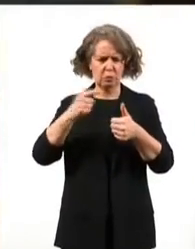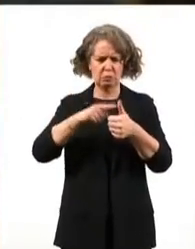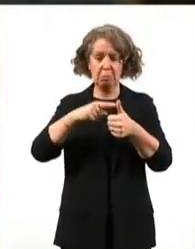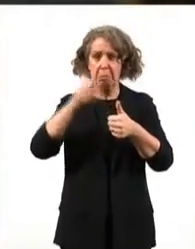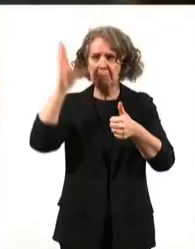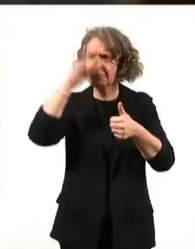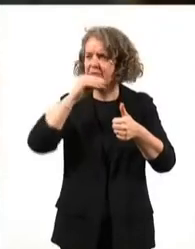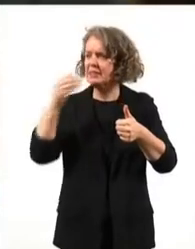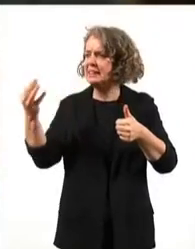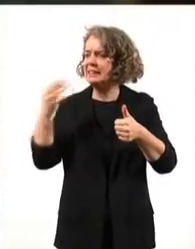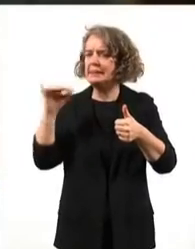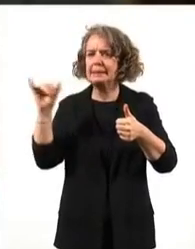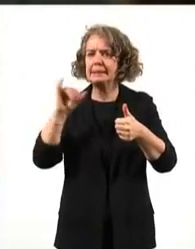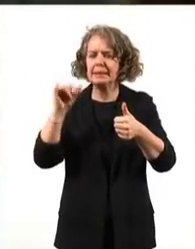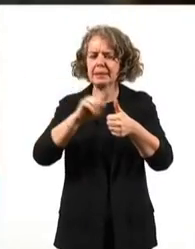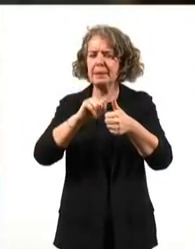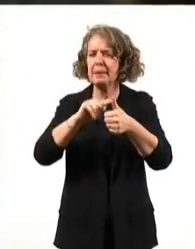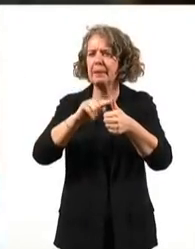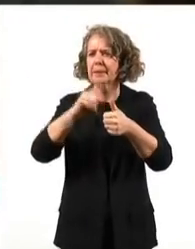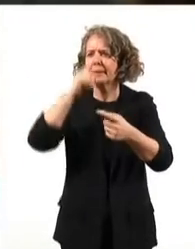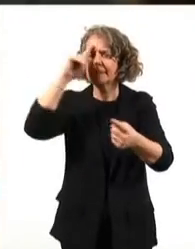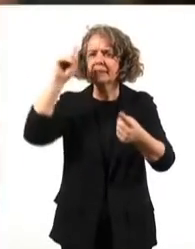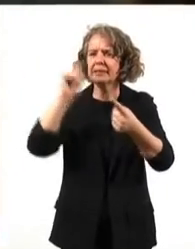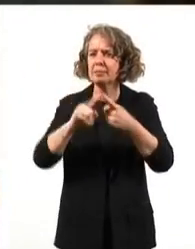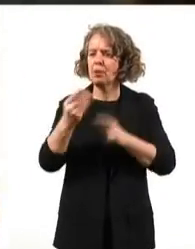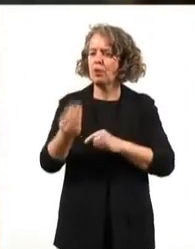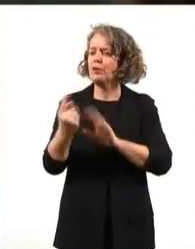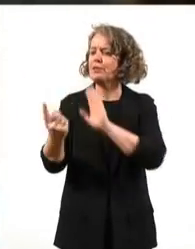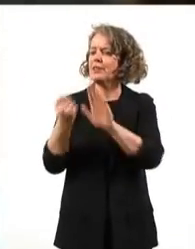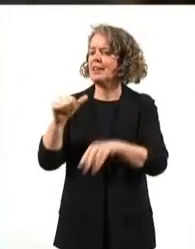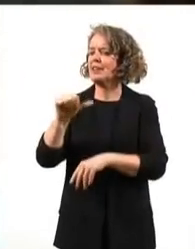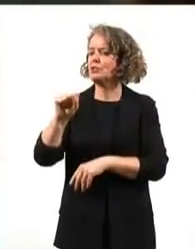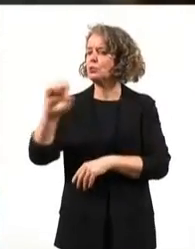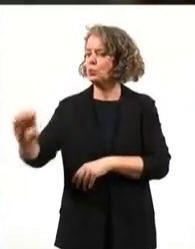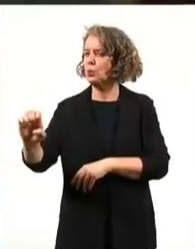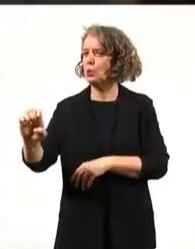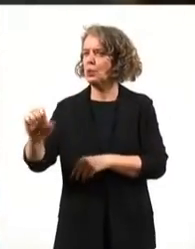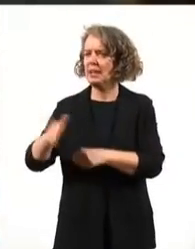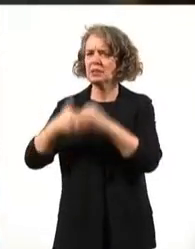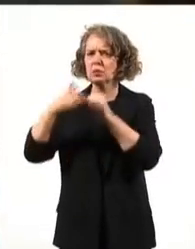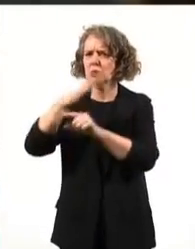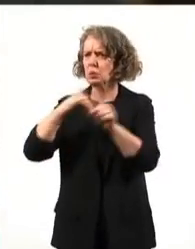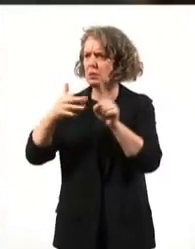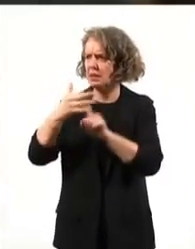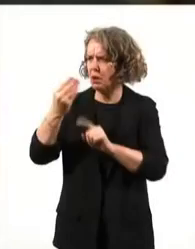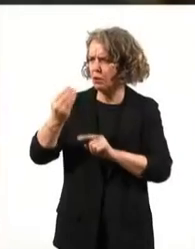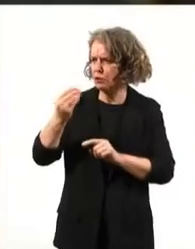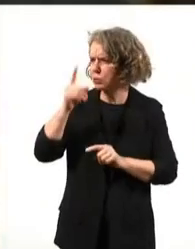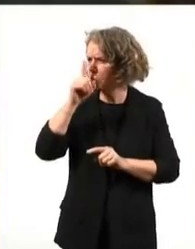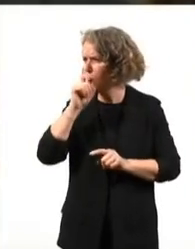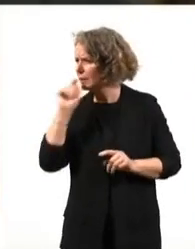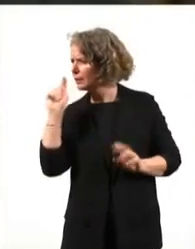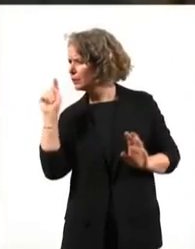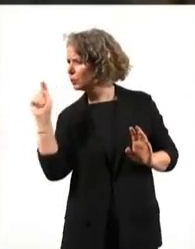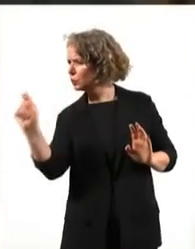dit, mais sur la partie des enfants de l'aide sociale à l'enfance, je crois que c'est vous.